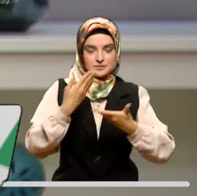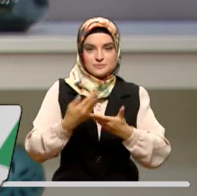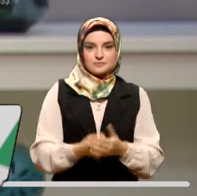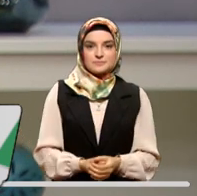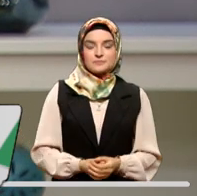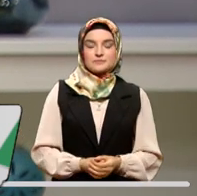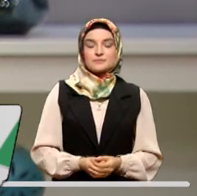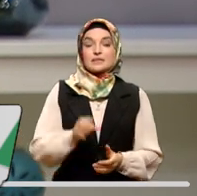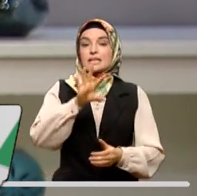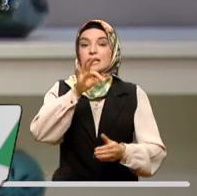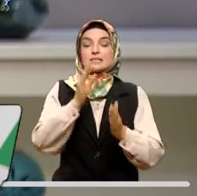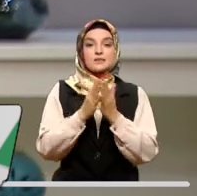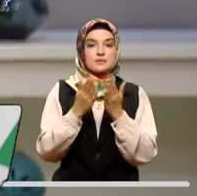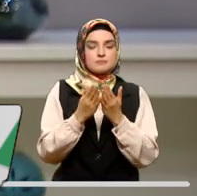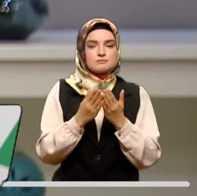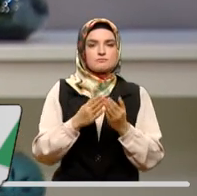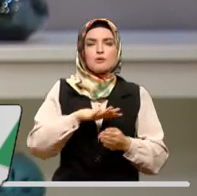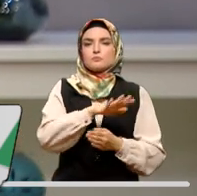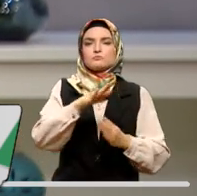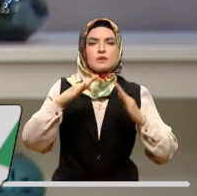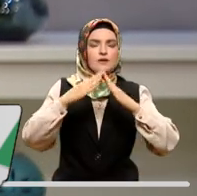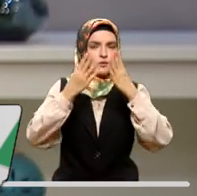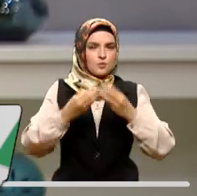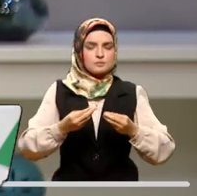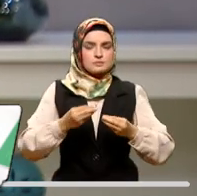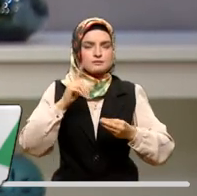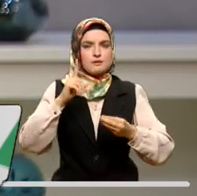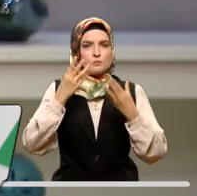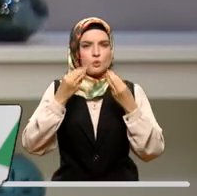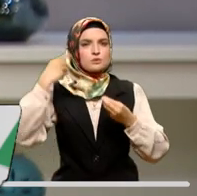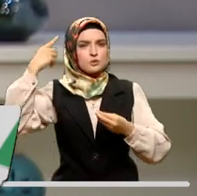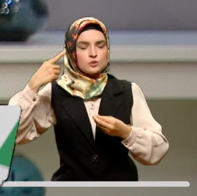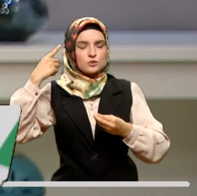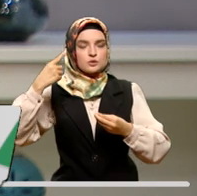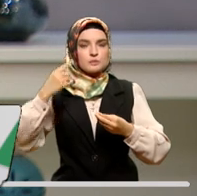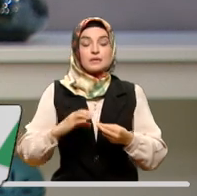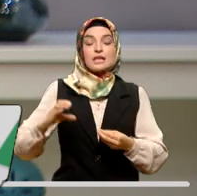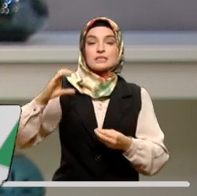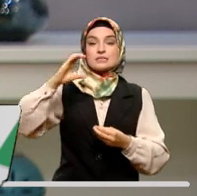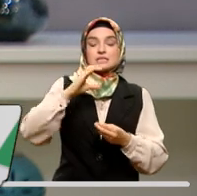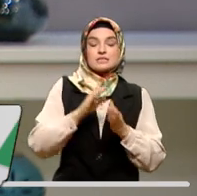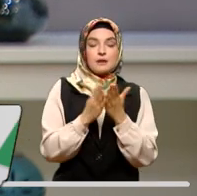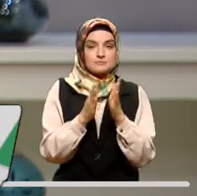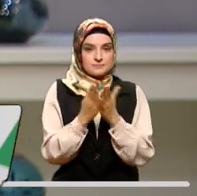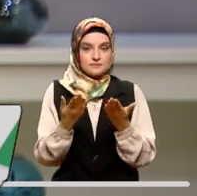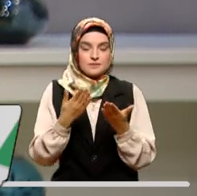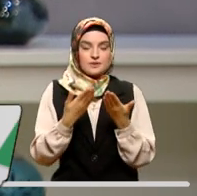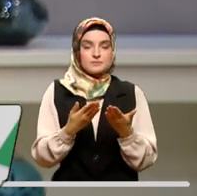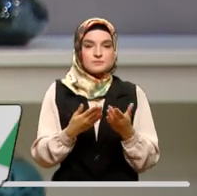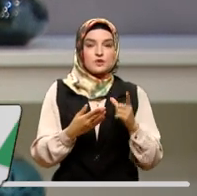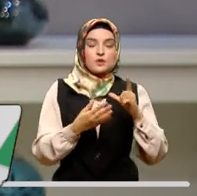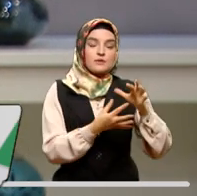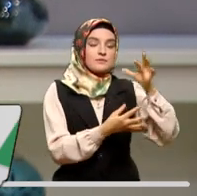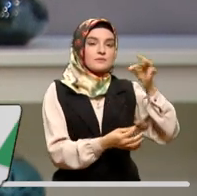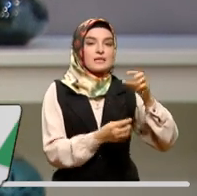için seçtiğimiz kitabımız, her evde olmasını gerektiğini düşündüğümüz İslam İlmihali efendim. Lütfi Şentürk ve Seyfettin Yazıcı kaleme